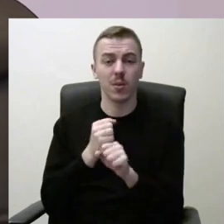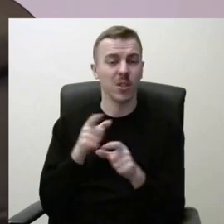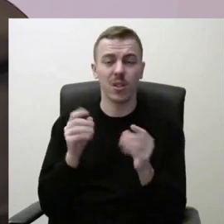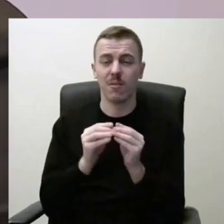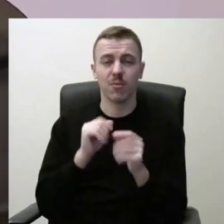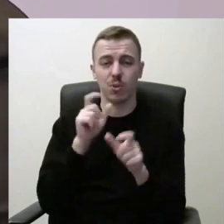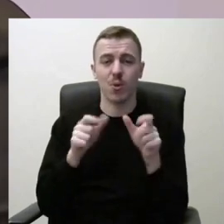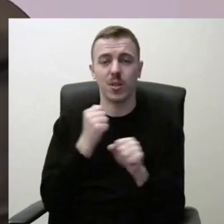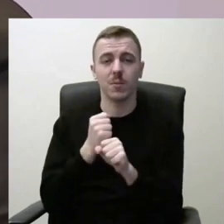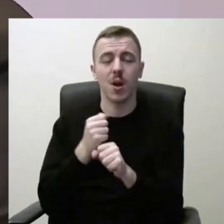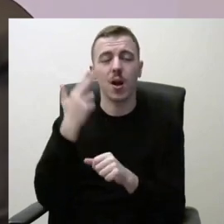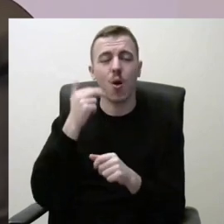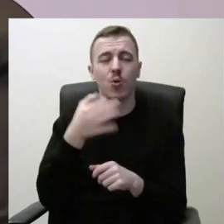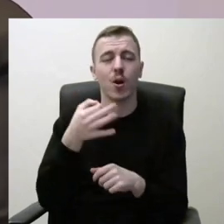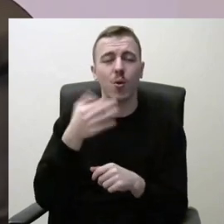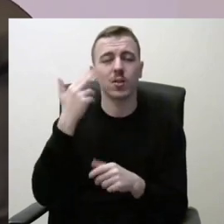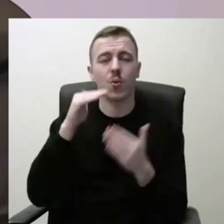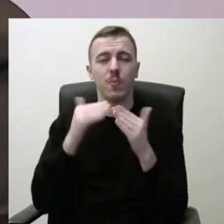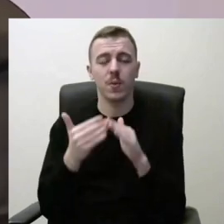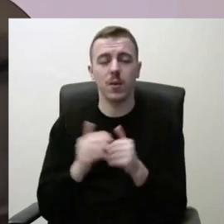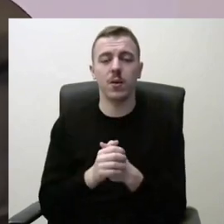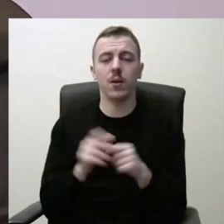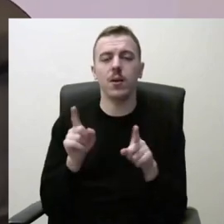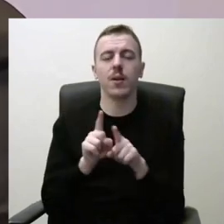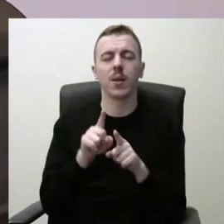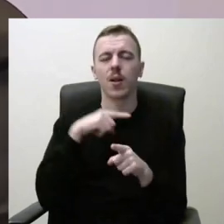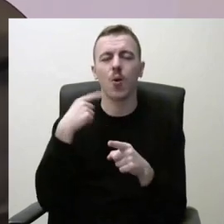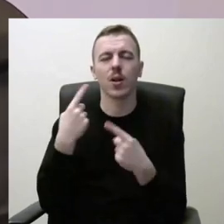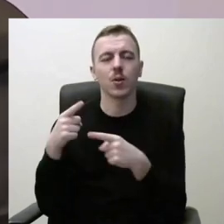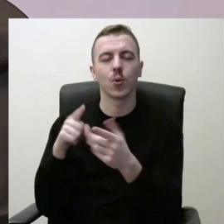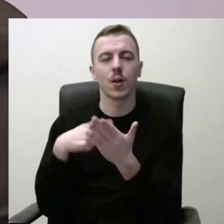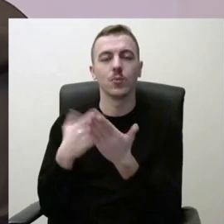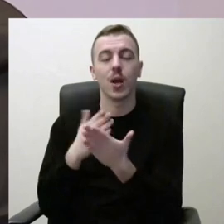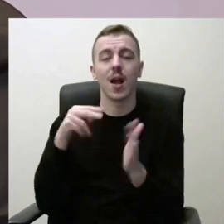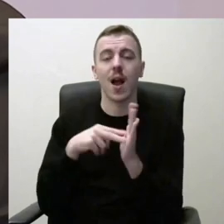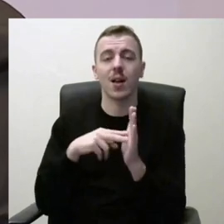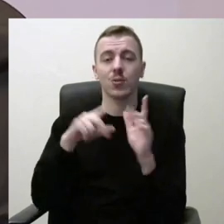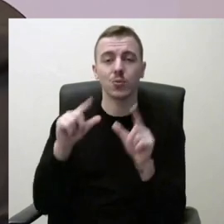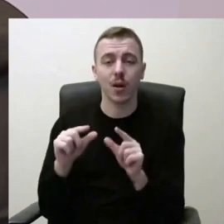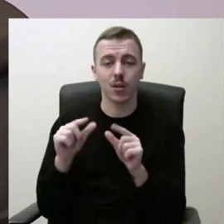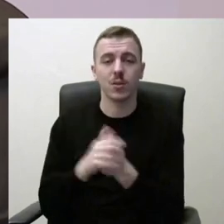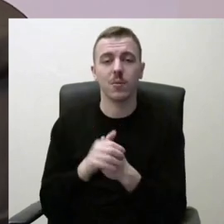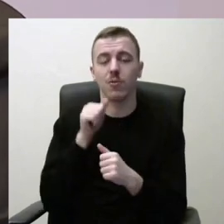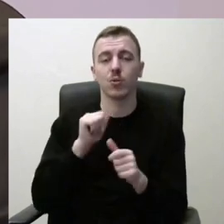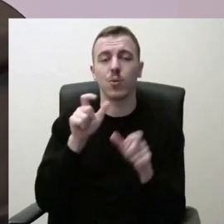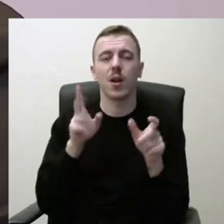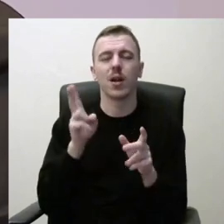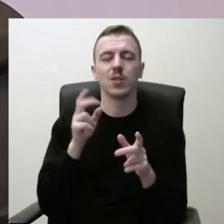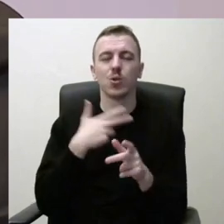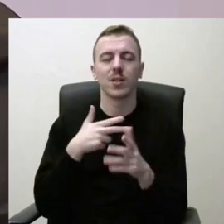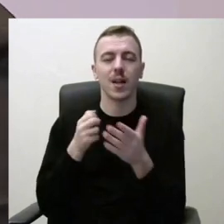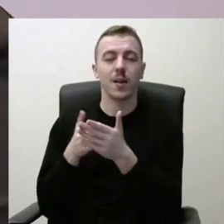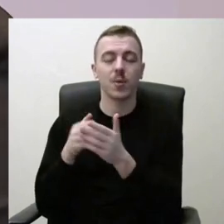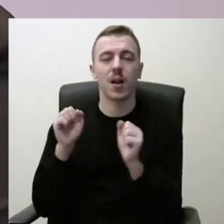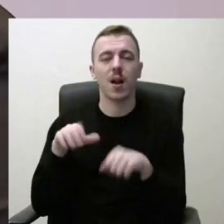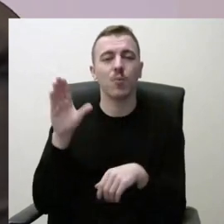rajonas, Kauno miestas. Ir eilė kitų klausimų, iš tikrųjų, kaip kainos mažinimas, kad tiem žmonėm, kurie yra socialiai rimtini, galėtų mažiau sumokėti,